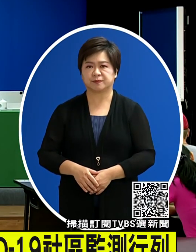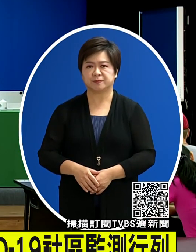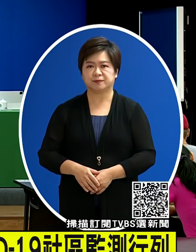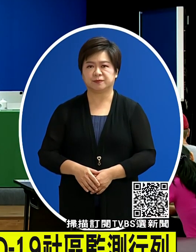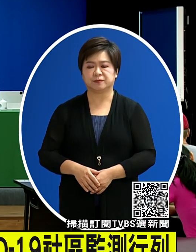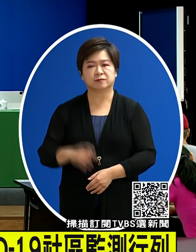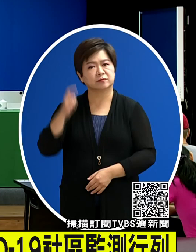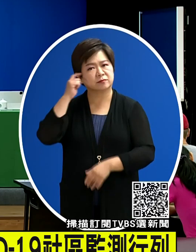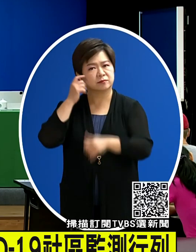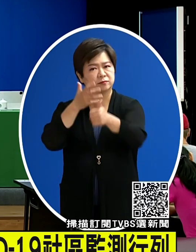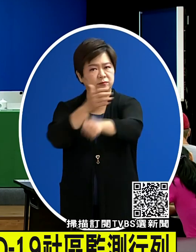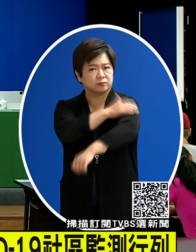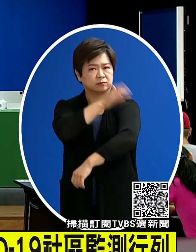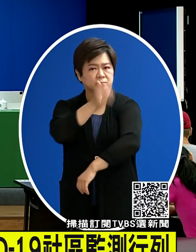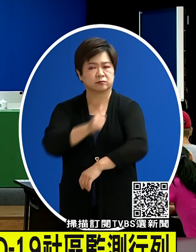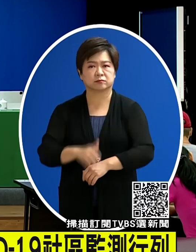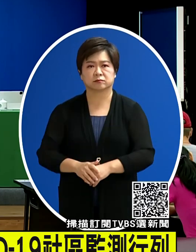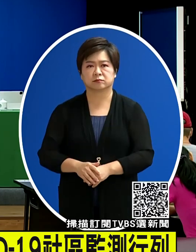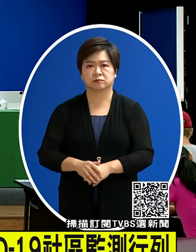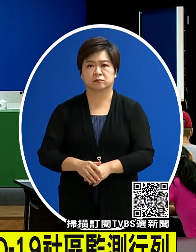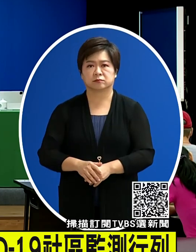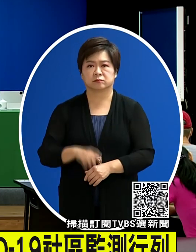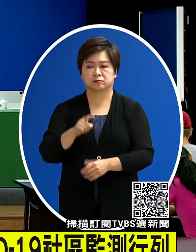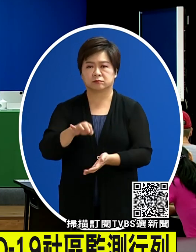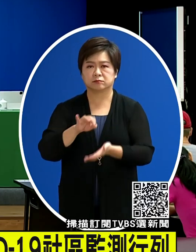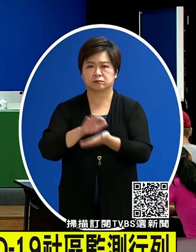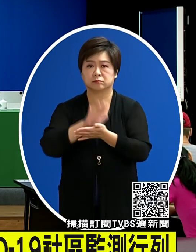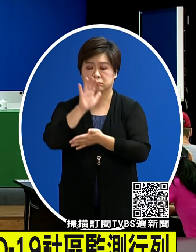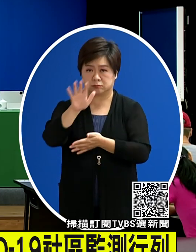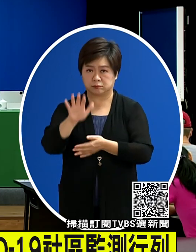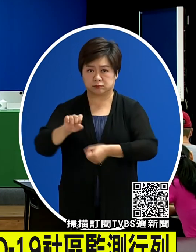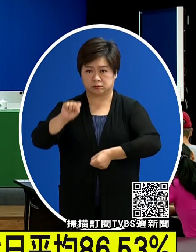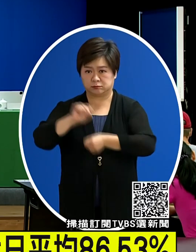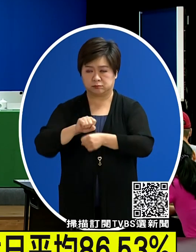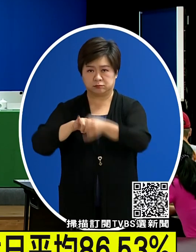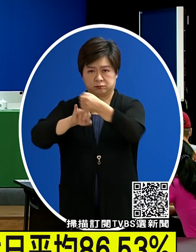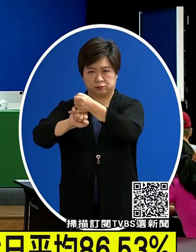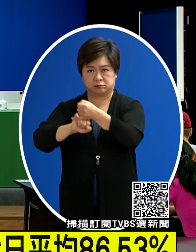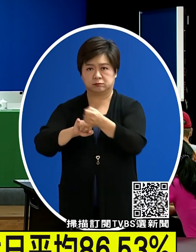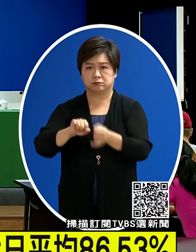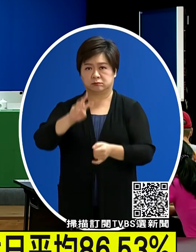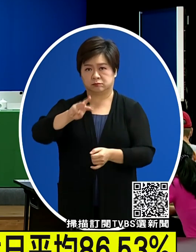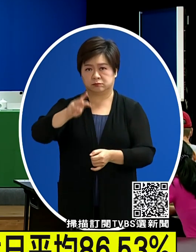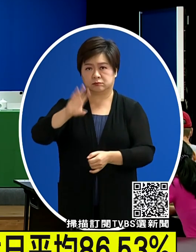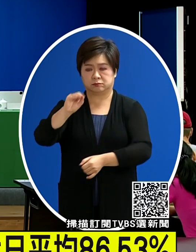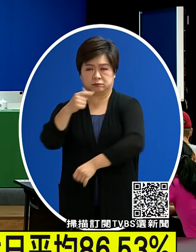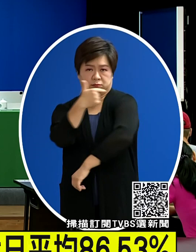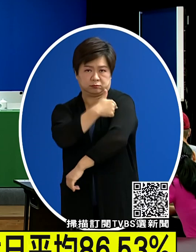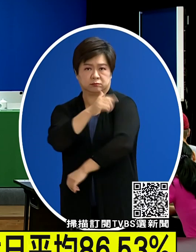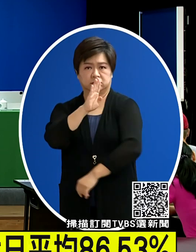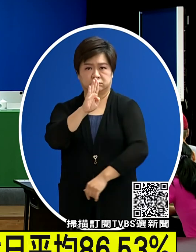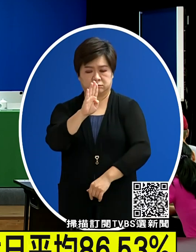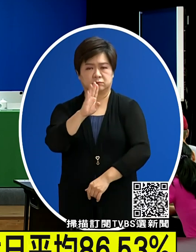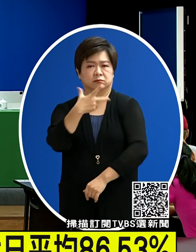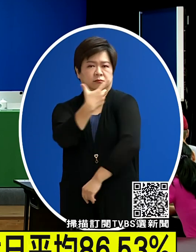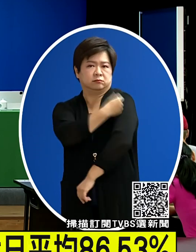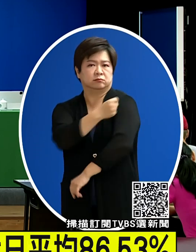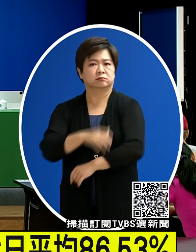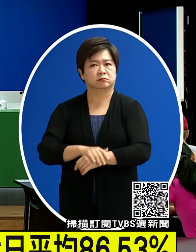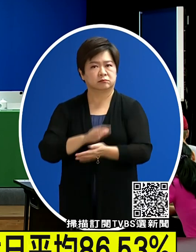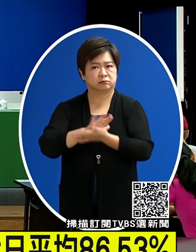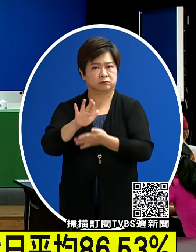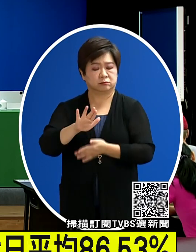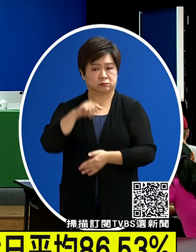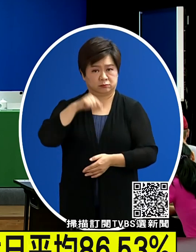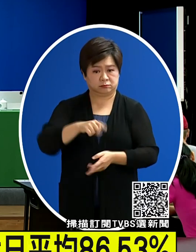部长你好，想问一下，是那郭台铭有谈到说未来会加购3000万剂的 BNT， 那么未来指挥中心会就是接手说和 BNT